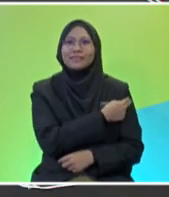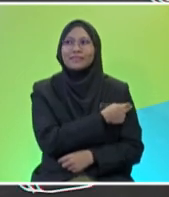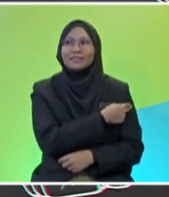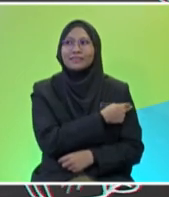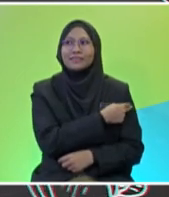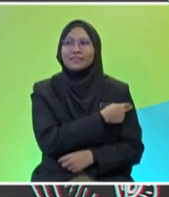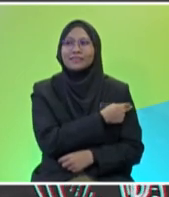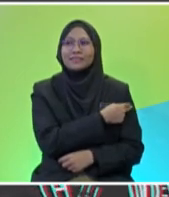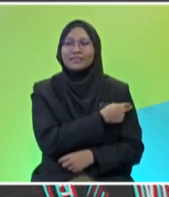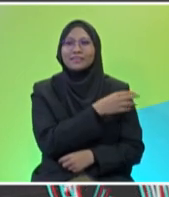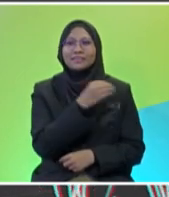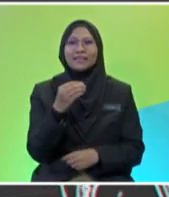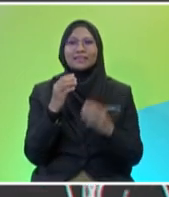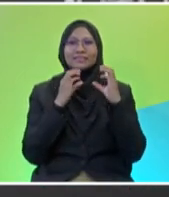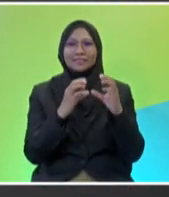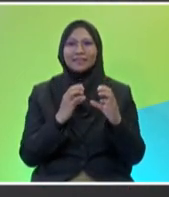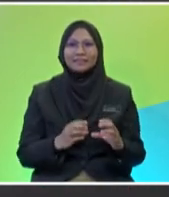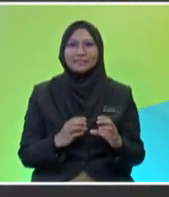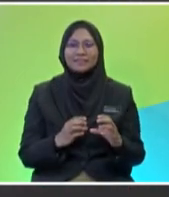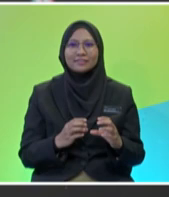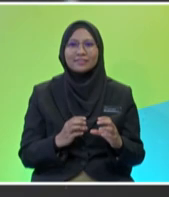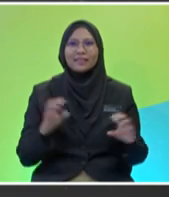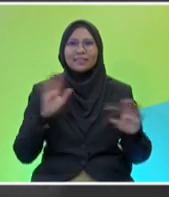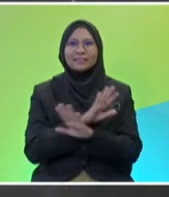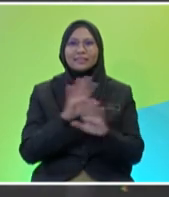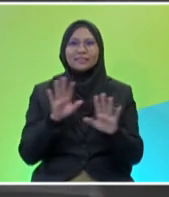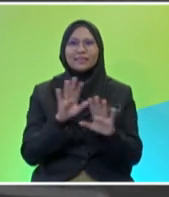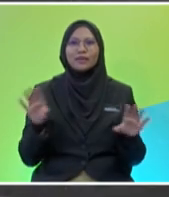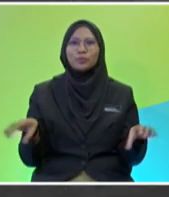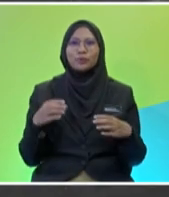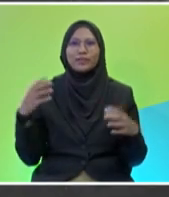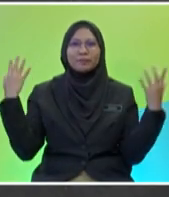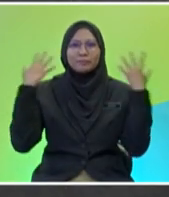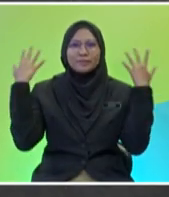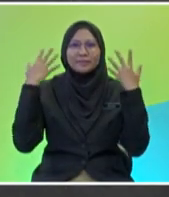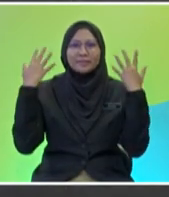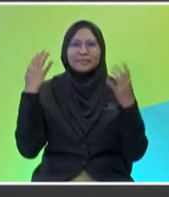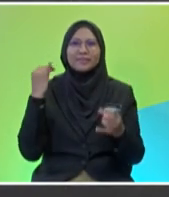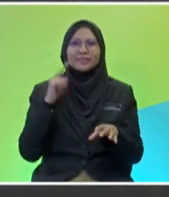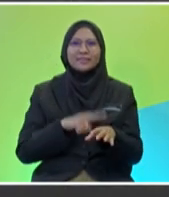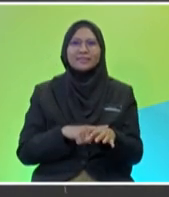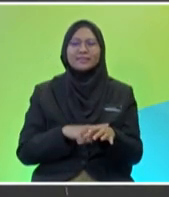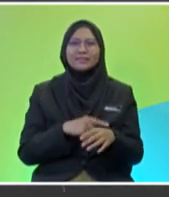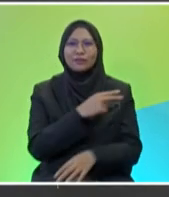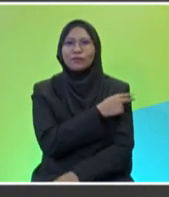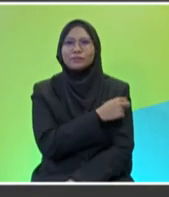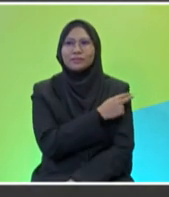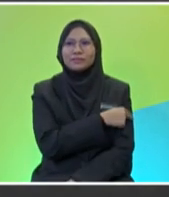dan cara menghargainya tidak membuat bising semasa berada di Hospital Oke